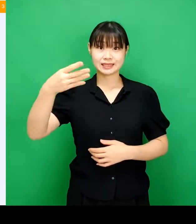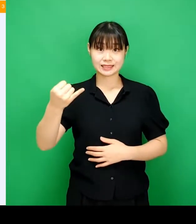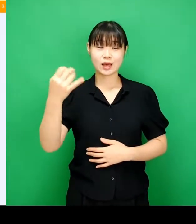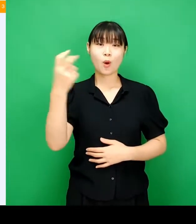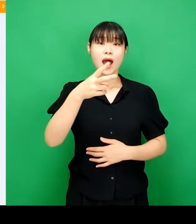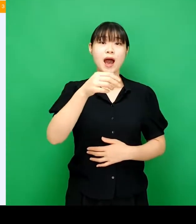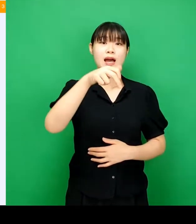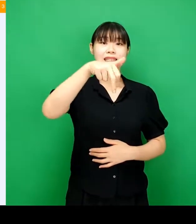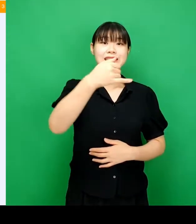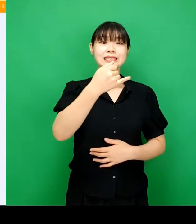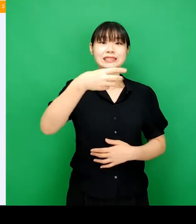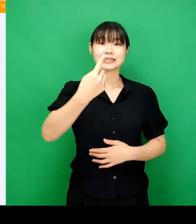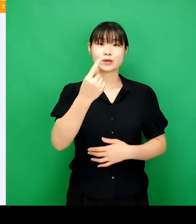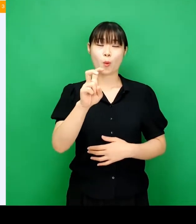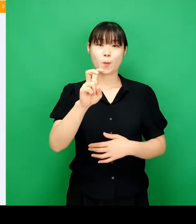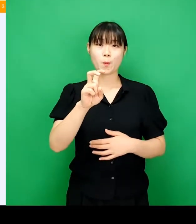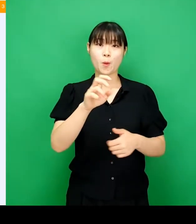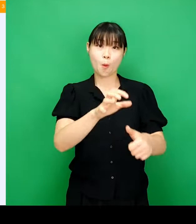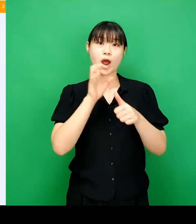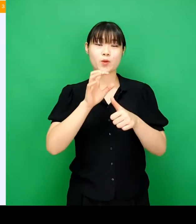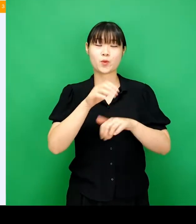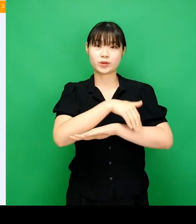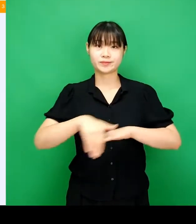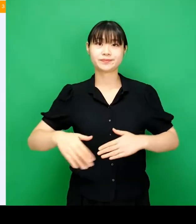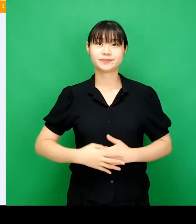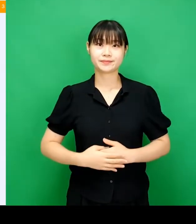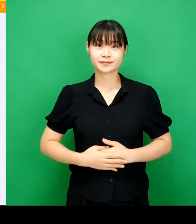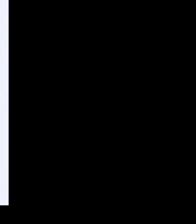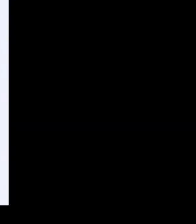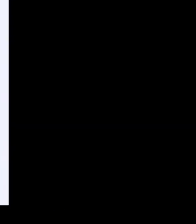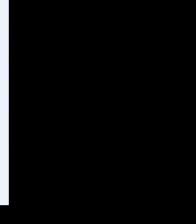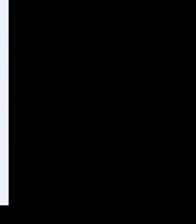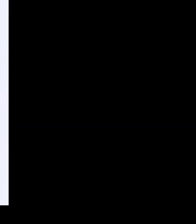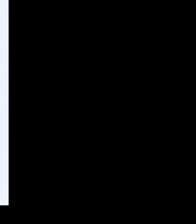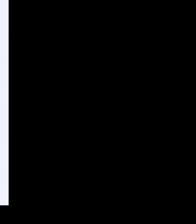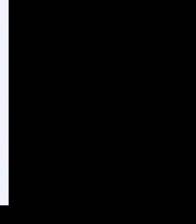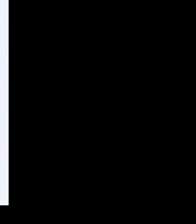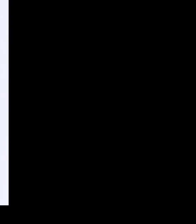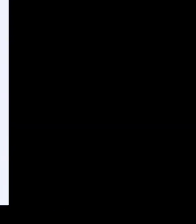활용하며 웹브라우저 크롬의 개발자 도구를 이용합니다.